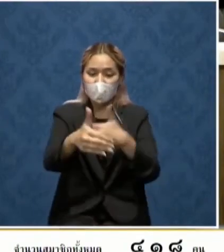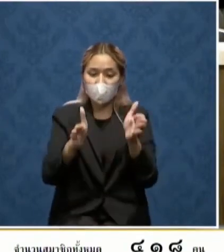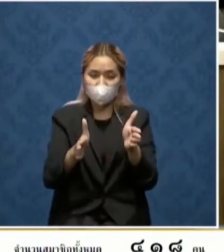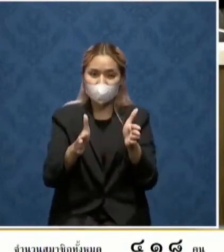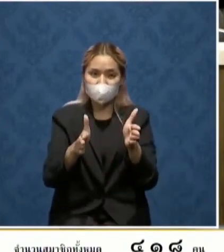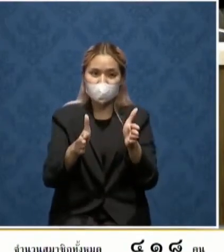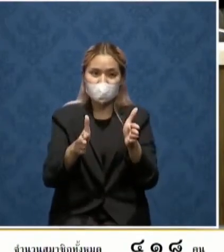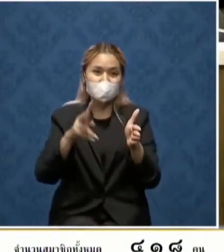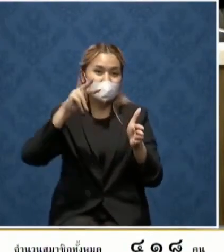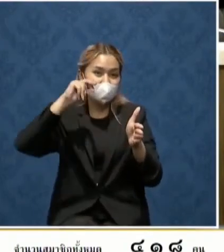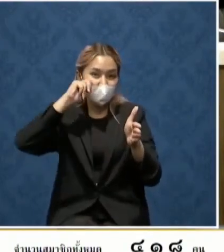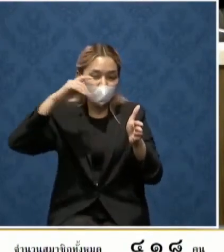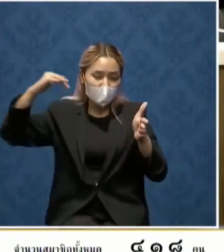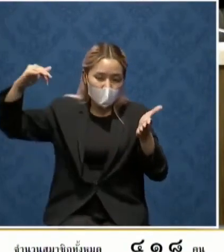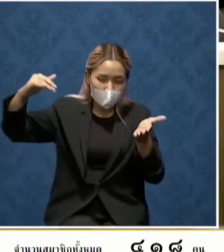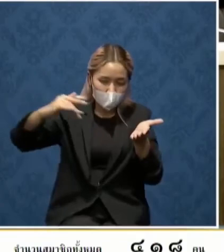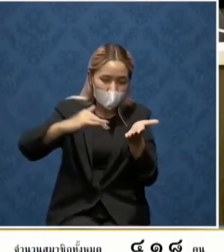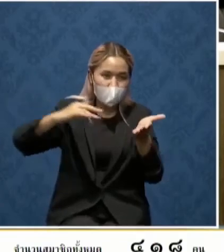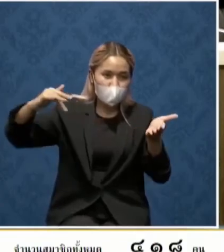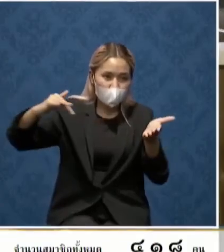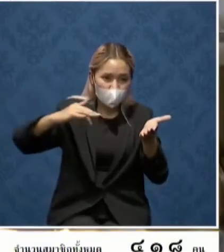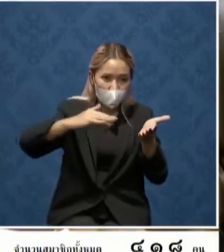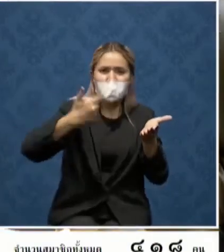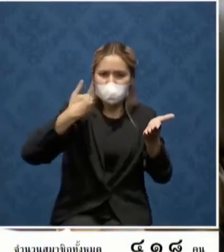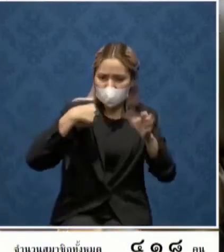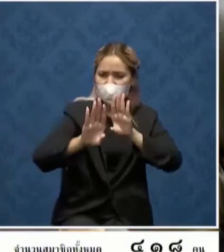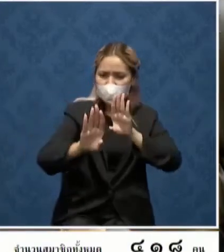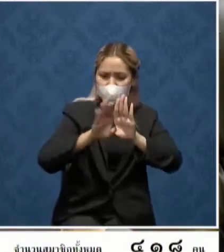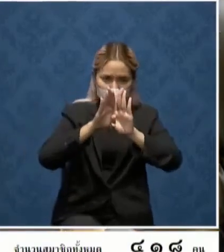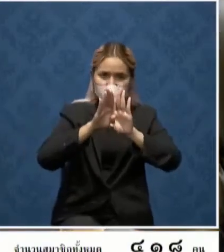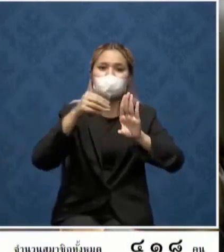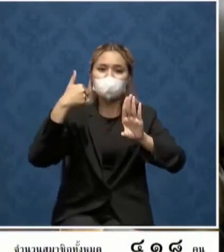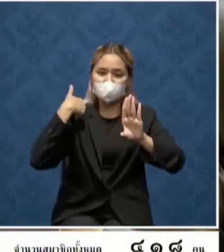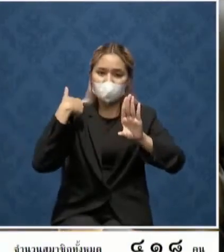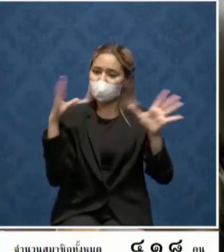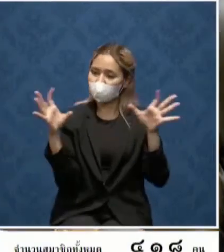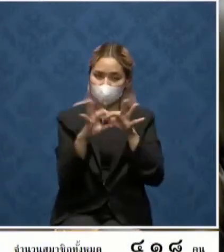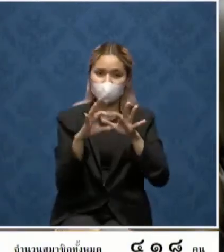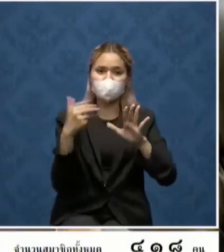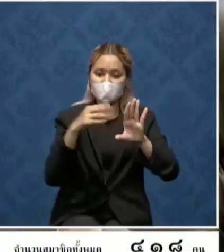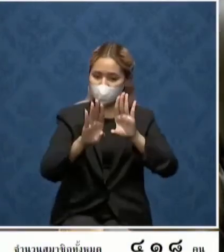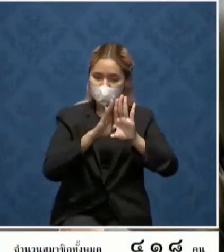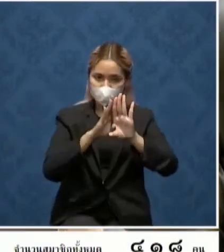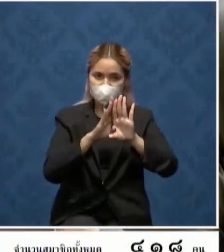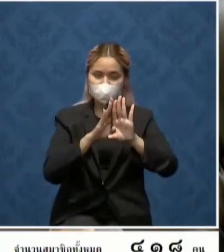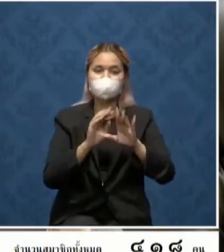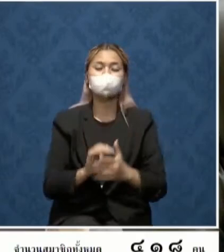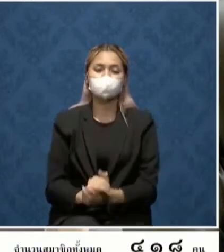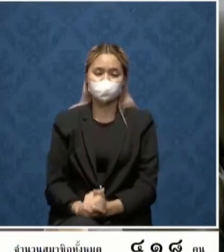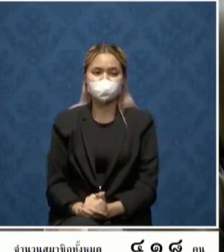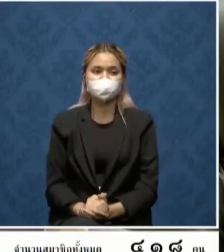มารถมีประตูพนึน้ำพี่จะปิดก้านไมให้น้ำ safetyผ ไหไปท่วม โดยทั่วของเหลือจ